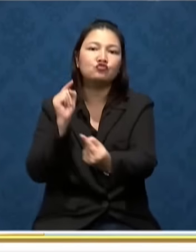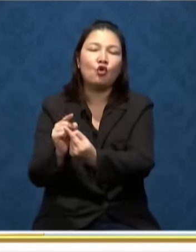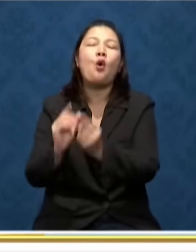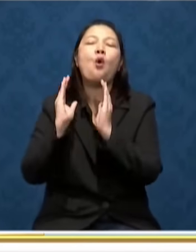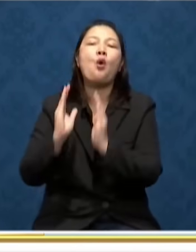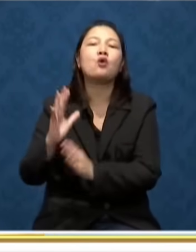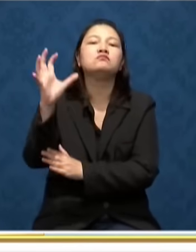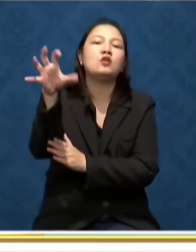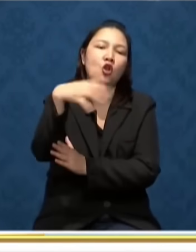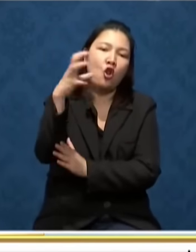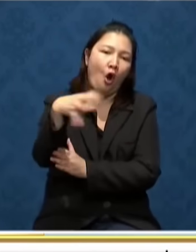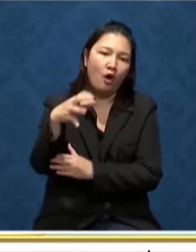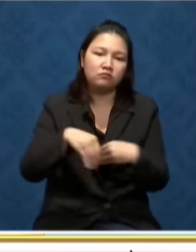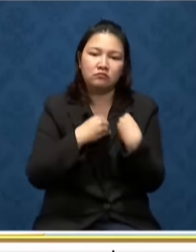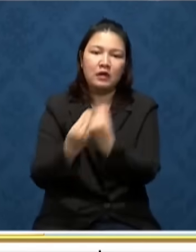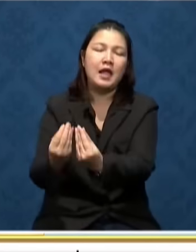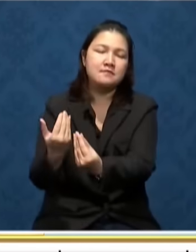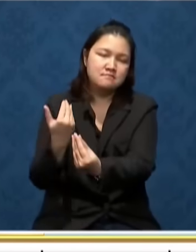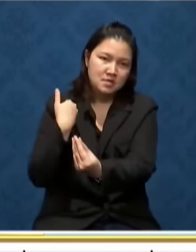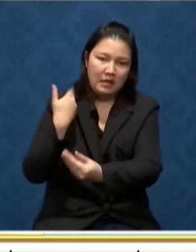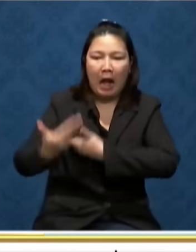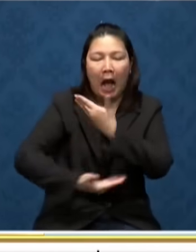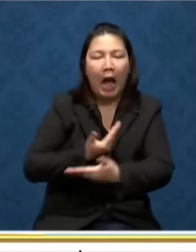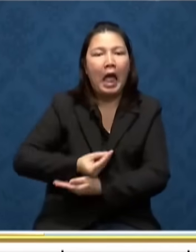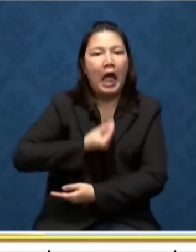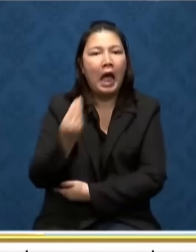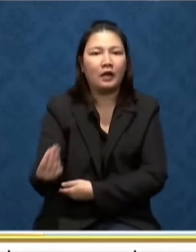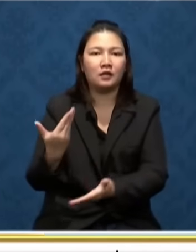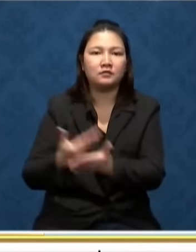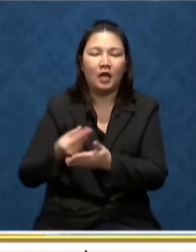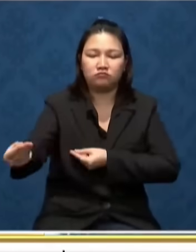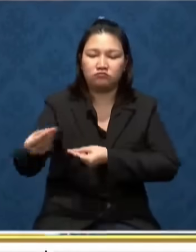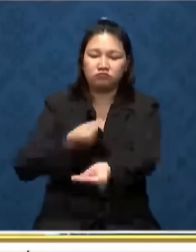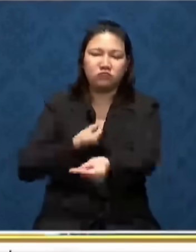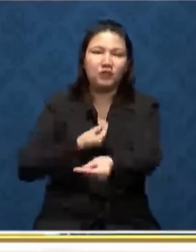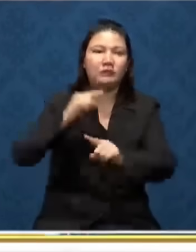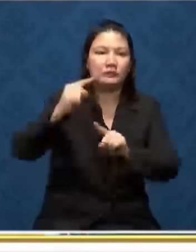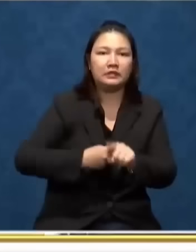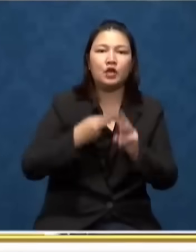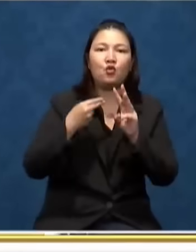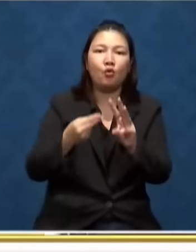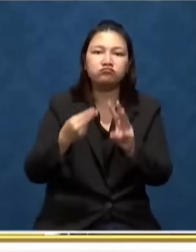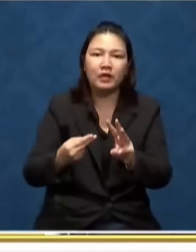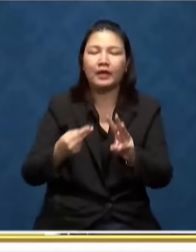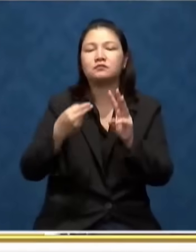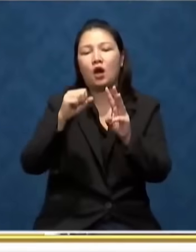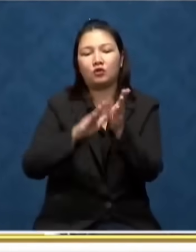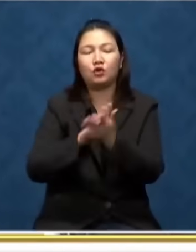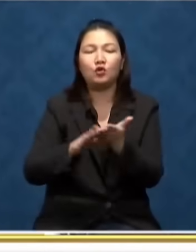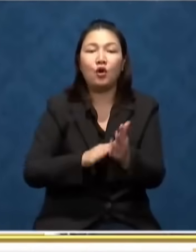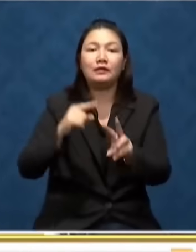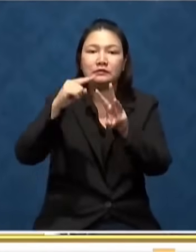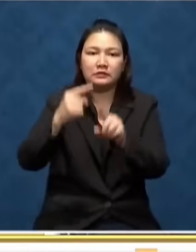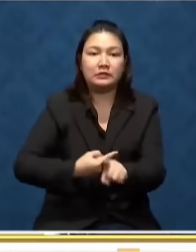คอลเซ็นเตอร์มาหลอกคนไทยด้วยกันแลกกับรายได้ผลประโยชน์เดือนละ 600,000บาทช้ำไหมครับท่านประธาน